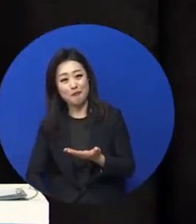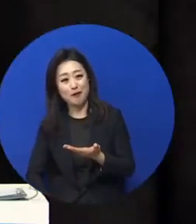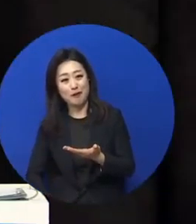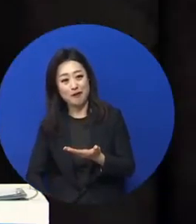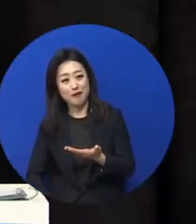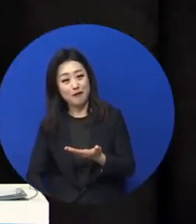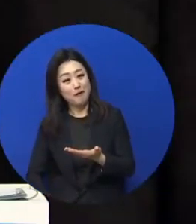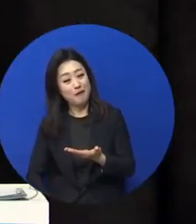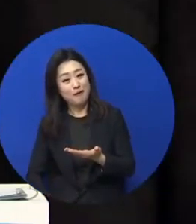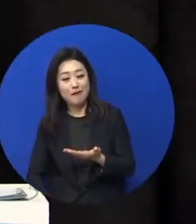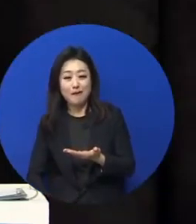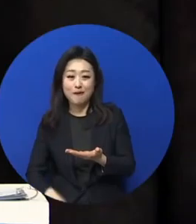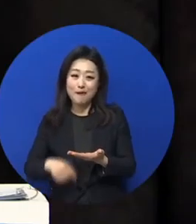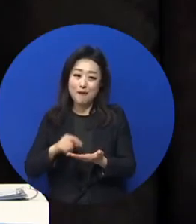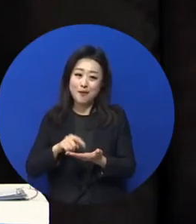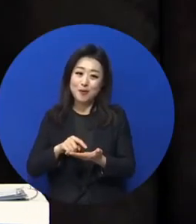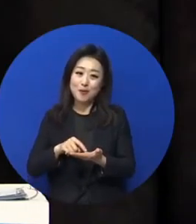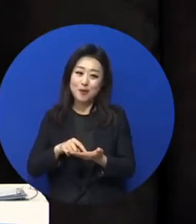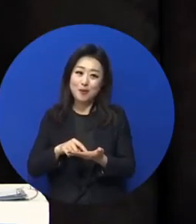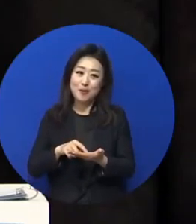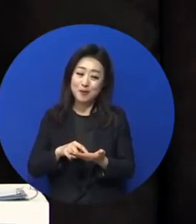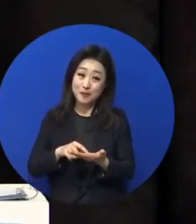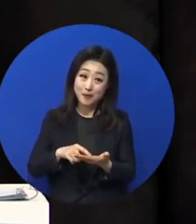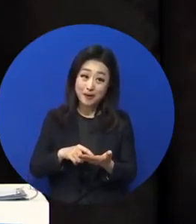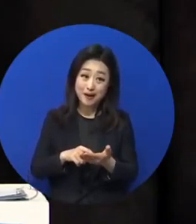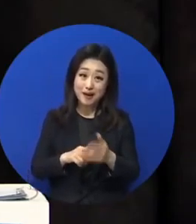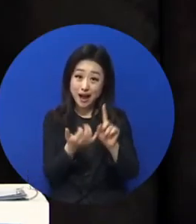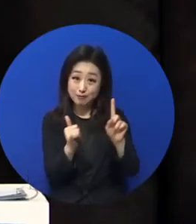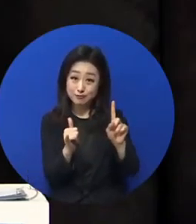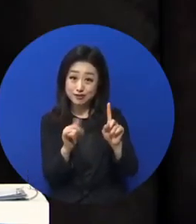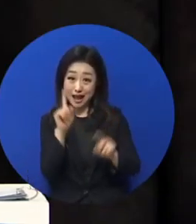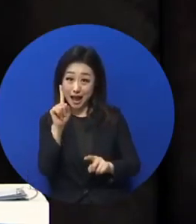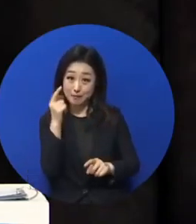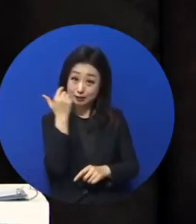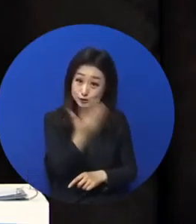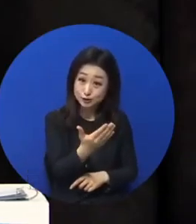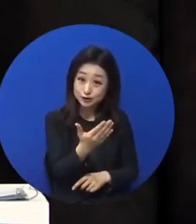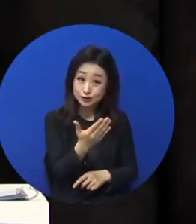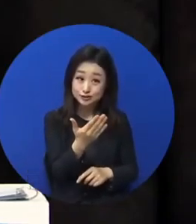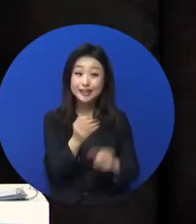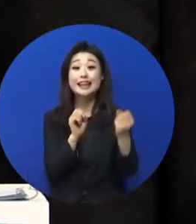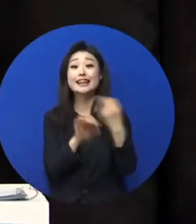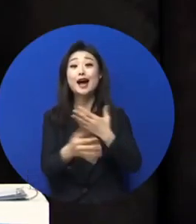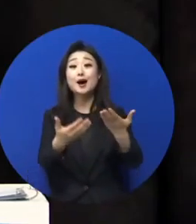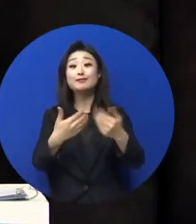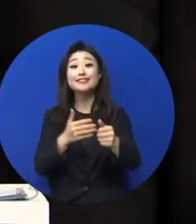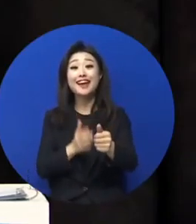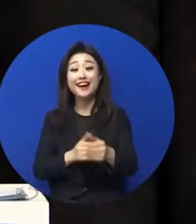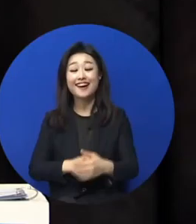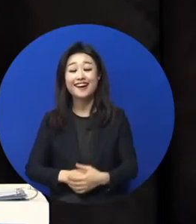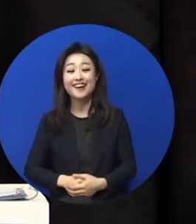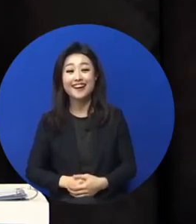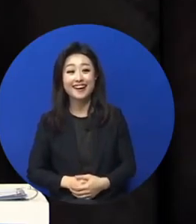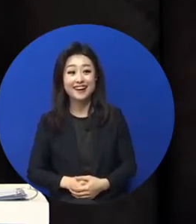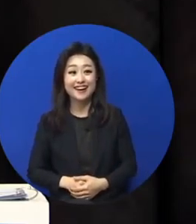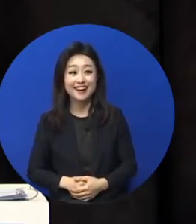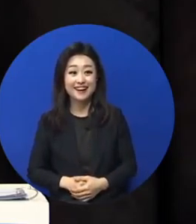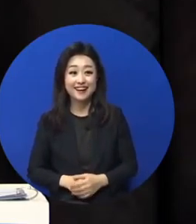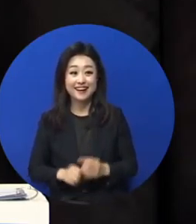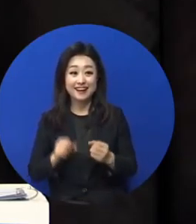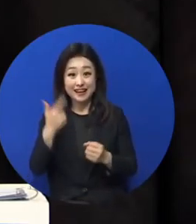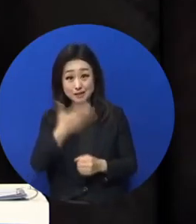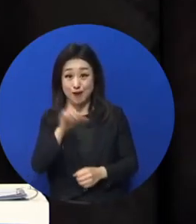이 질문을 하나씩 드리는 거죠? 이 질문을. 답변을 좀 해주시겠습니까? 진행자분께서. 하나씩만 질문하면